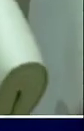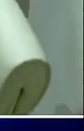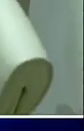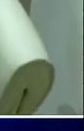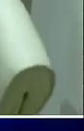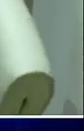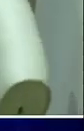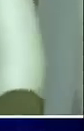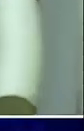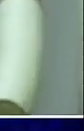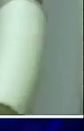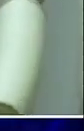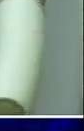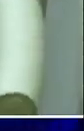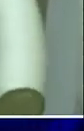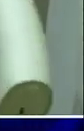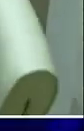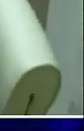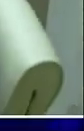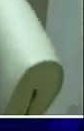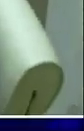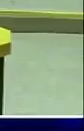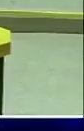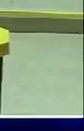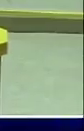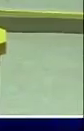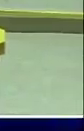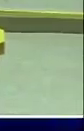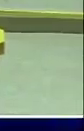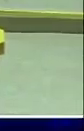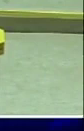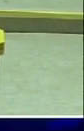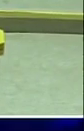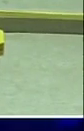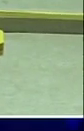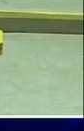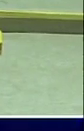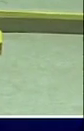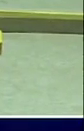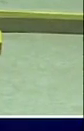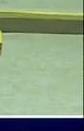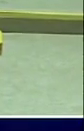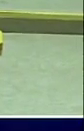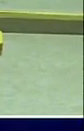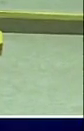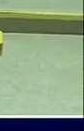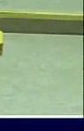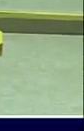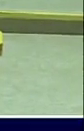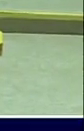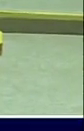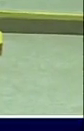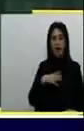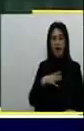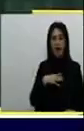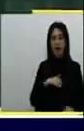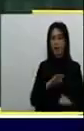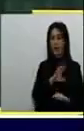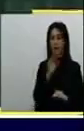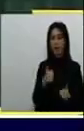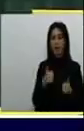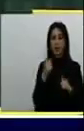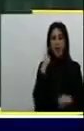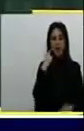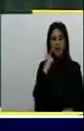bune, magram să bolo jamși, nu aia, haribașul își gasește de bhuarau își armoiețon. Cartul este băș bhuarau își armoiețon, n-aș am dus că îi ți-au